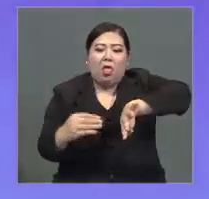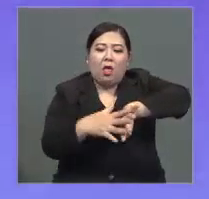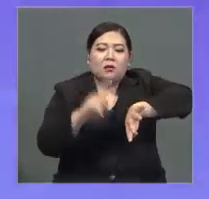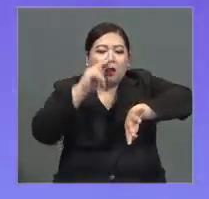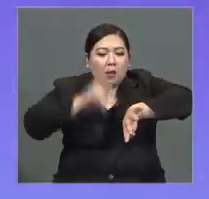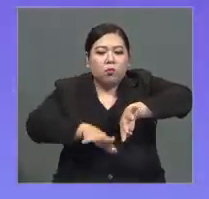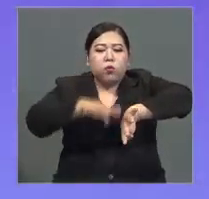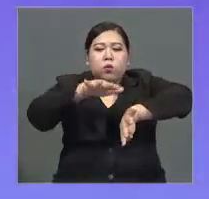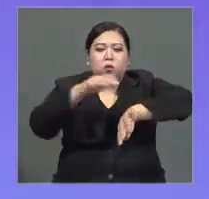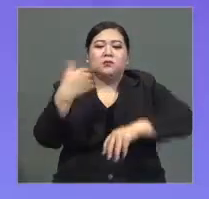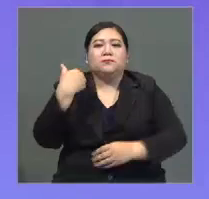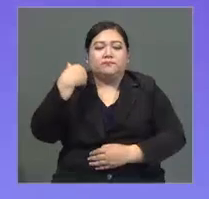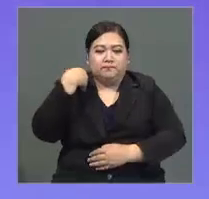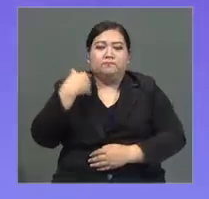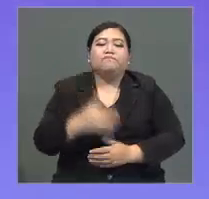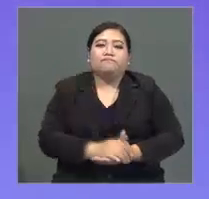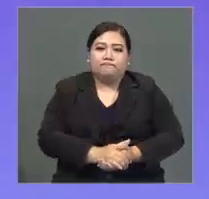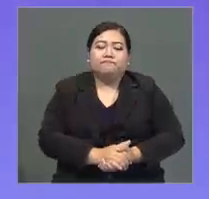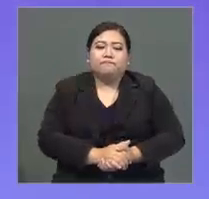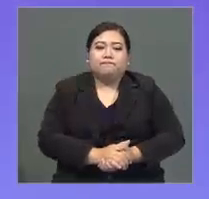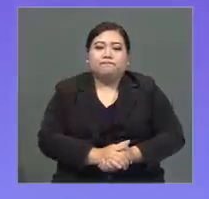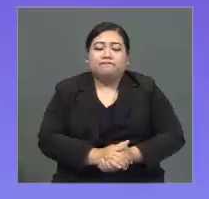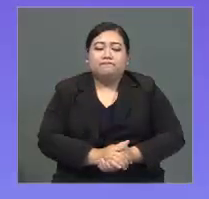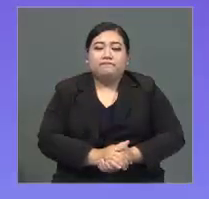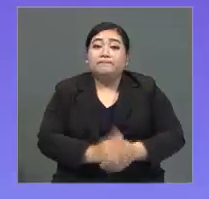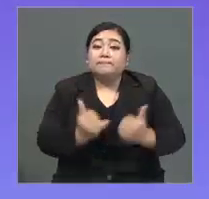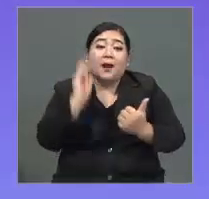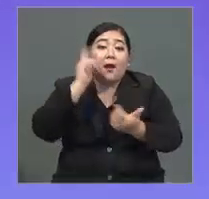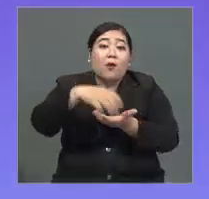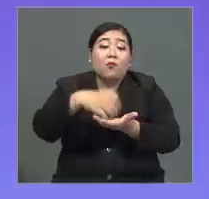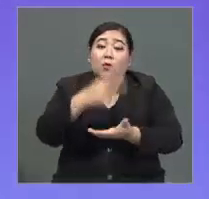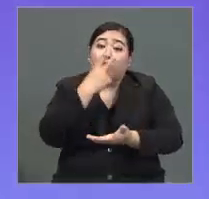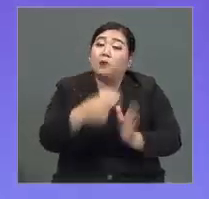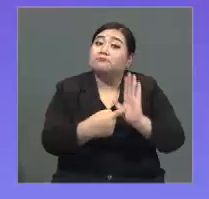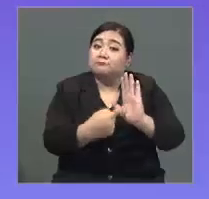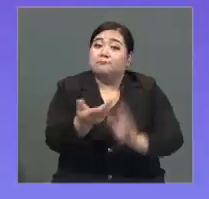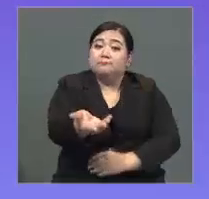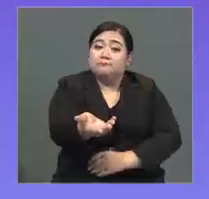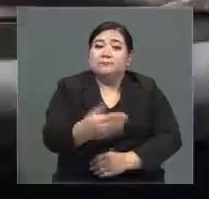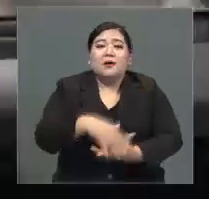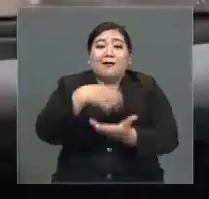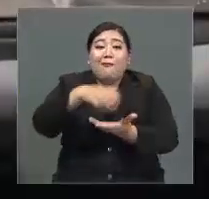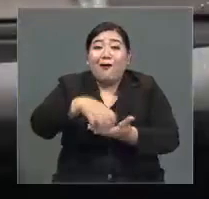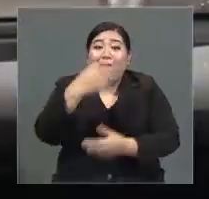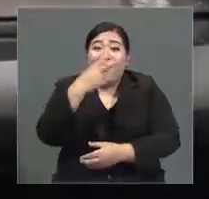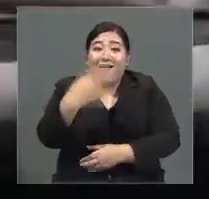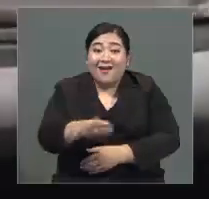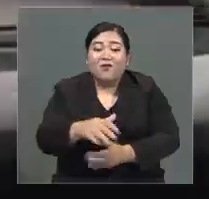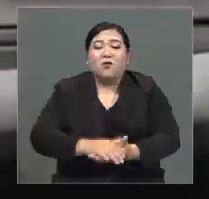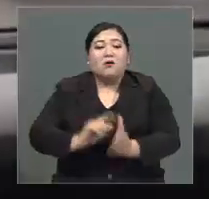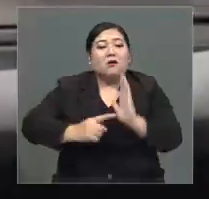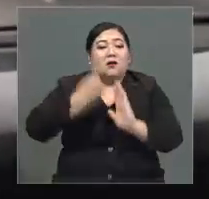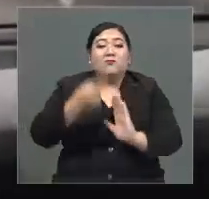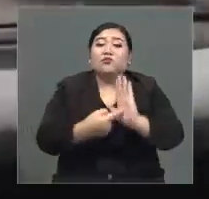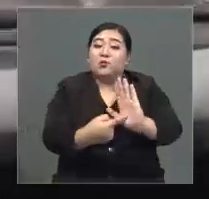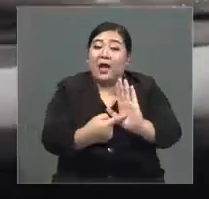บายน้ำติดขัดกัได้เอาไปดูกันนะครั ยังหายๆพื้นที่ทบอกไปเมอส personnageครู่ตัเริ่มไปดู